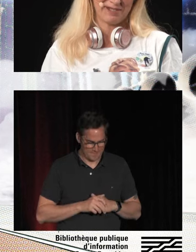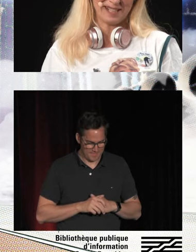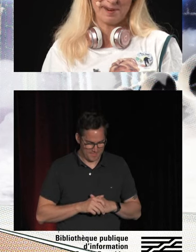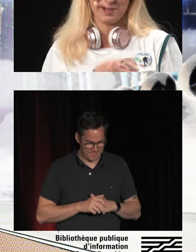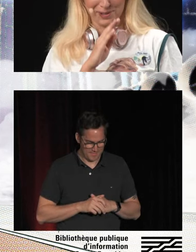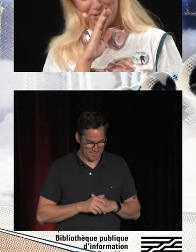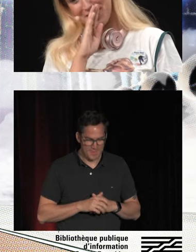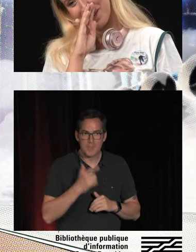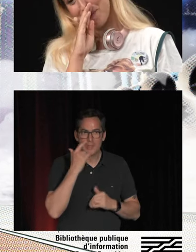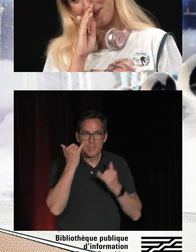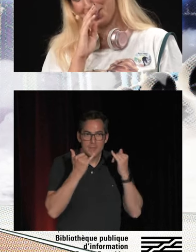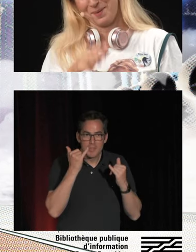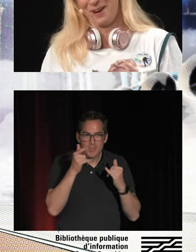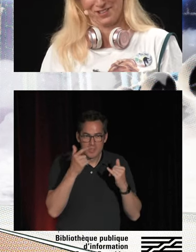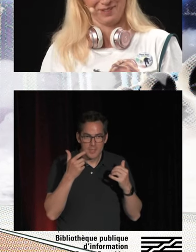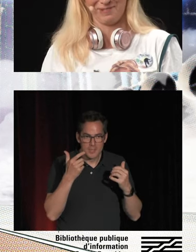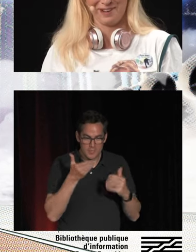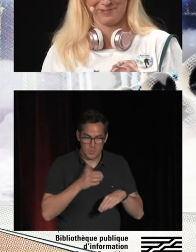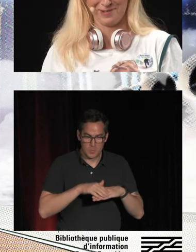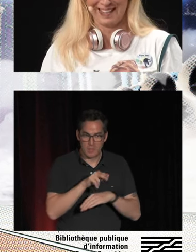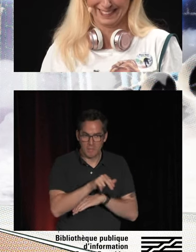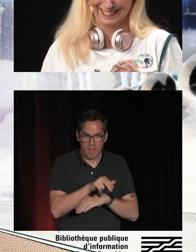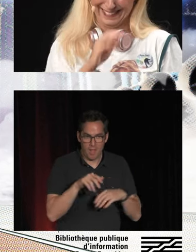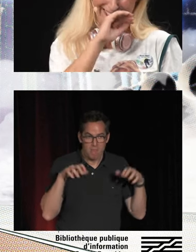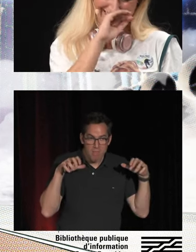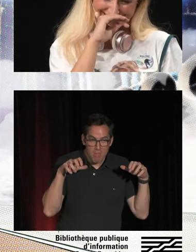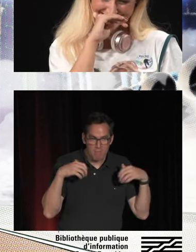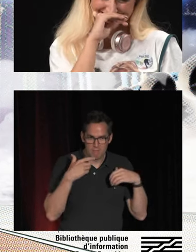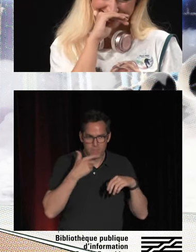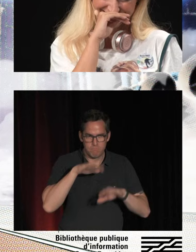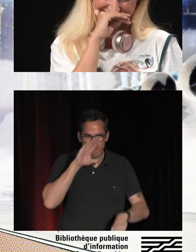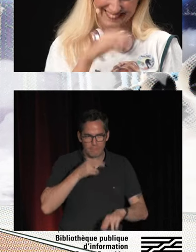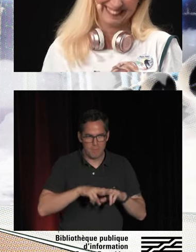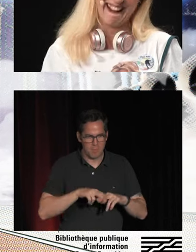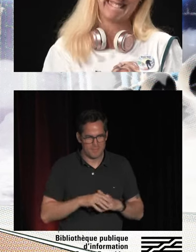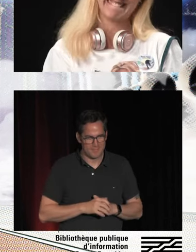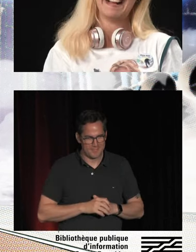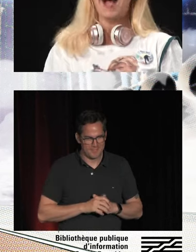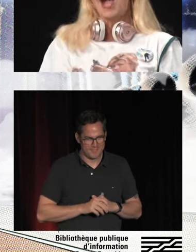Vous le voyez arriver, le game over sur le Yeti, ou pas? Parce que moi, je le vois à fond.